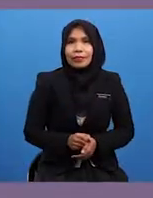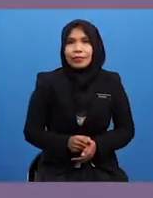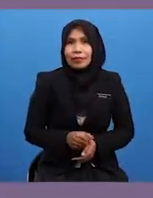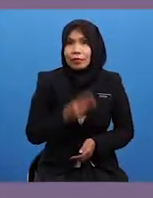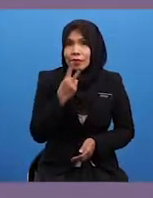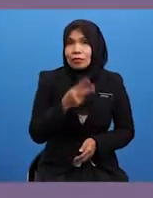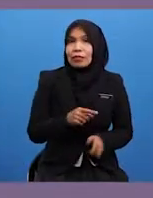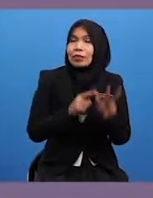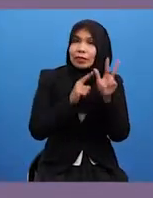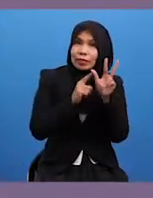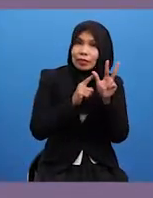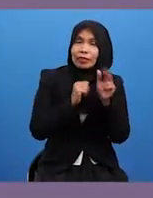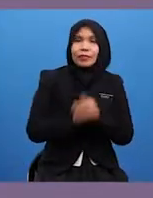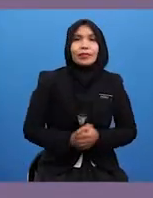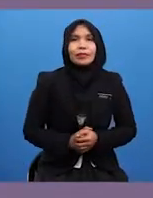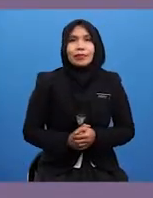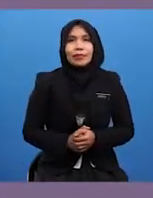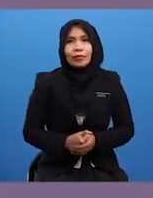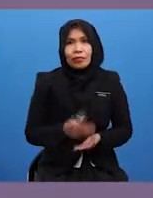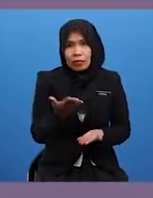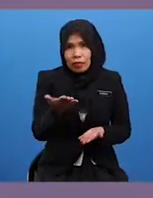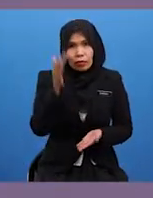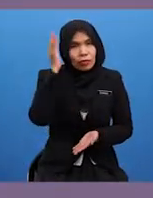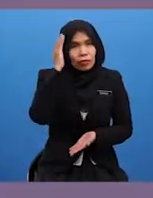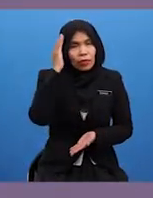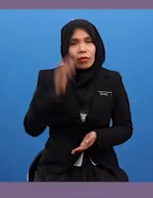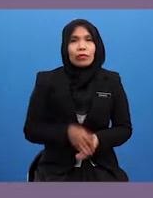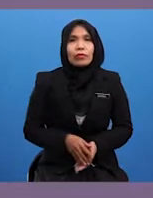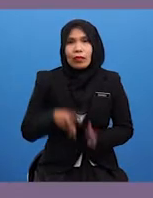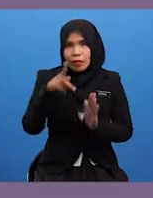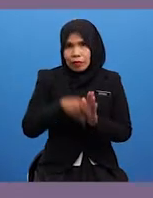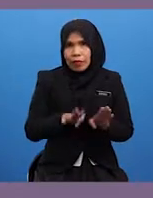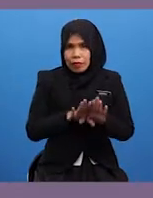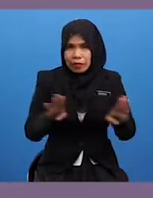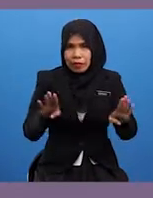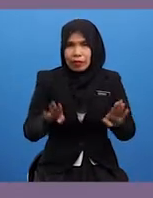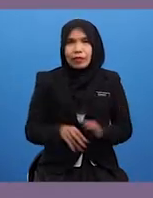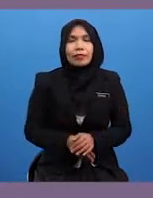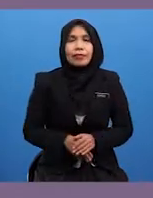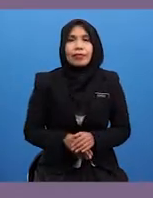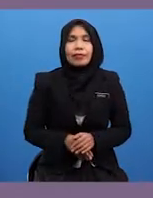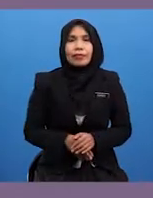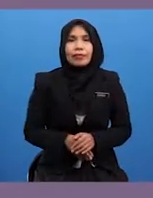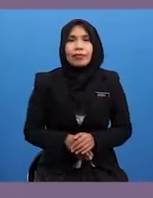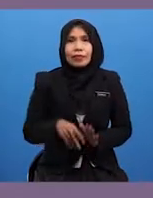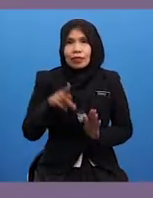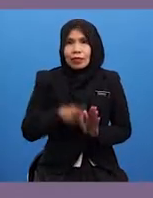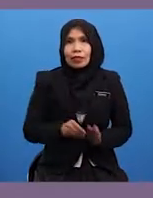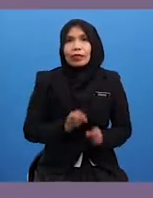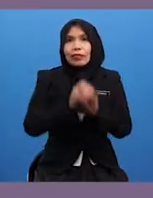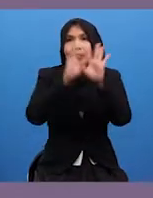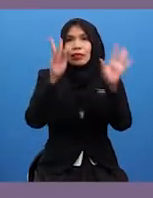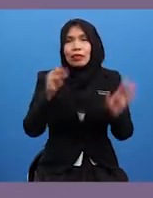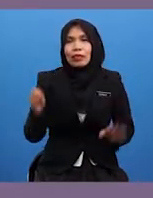pula, kamu akan mengetahui tentang perbezaan kecerahan mentol yang dipengaruhi oleh jenis